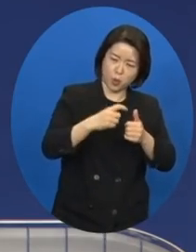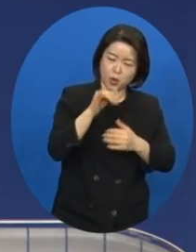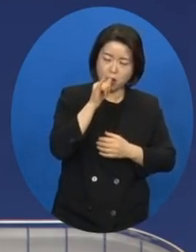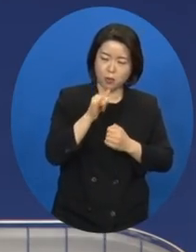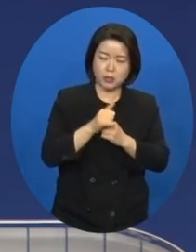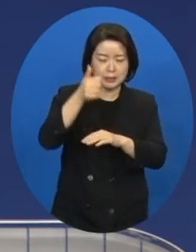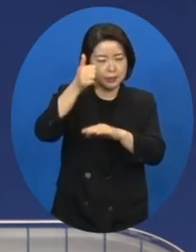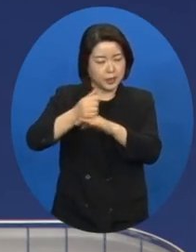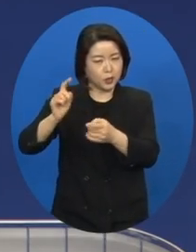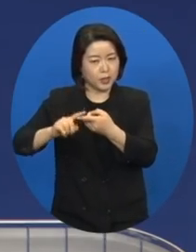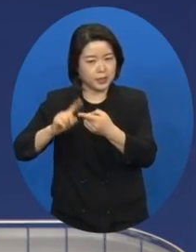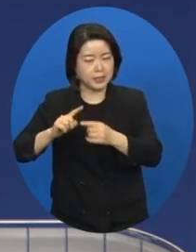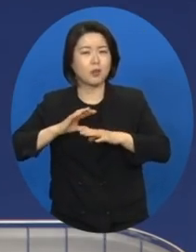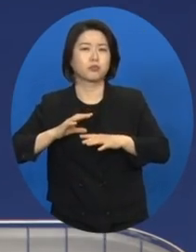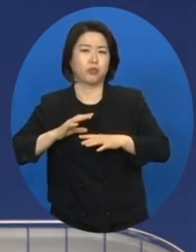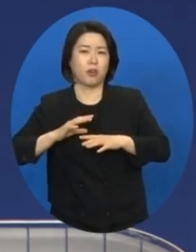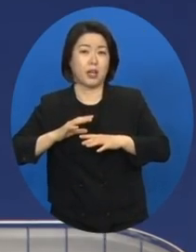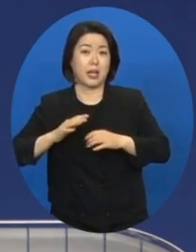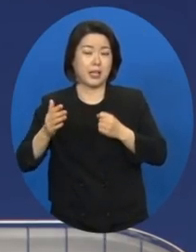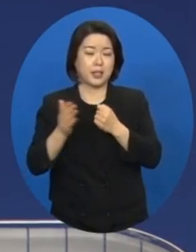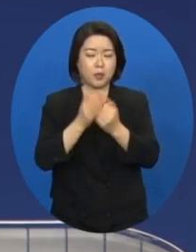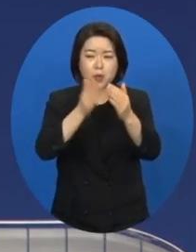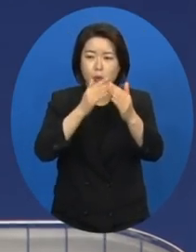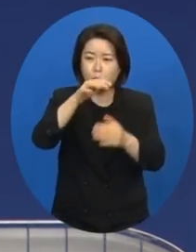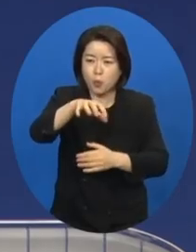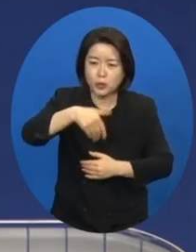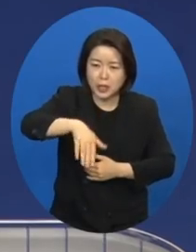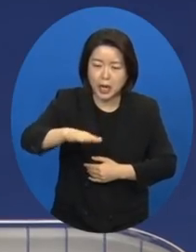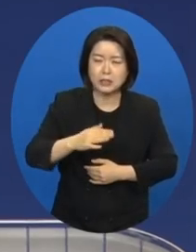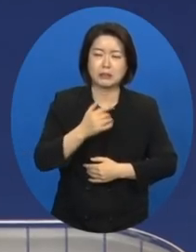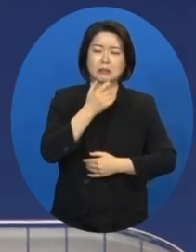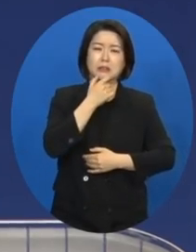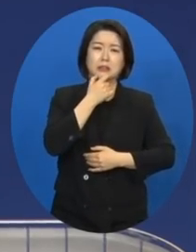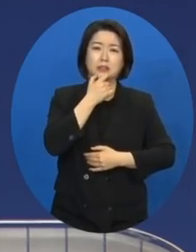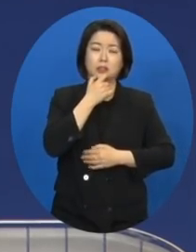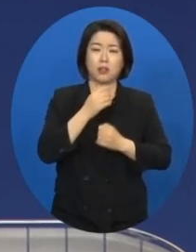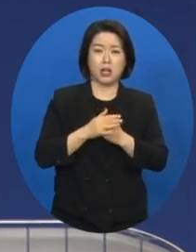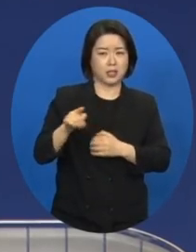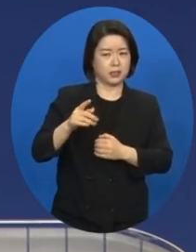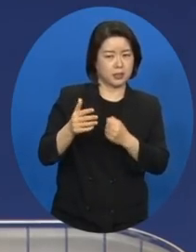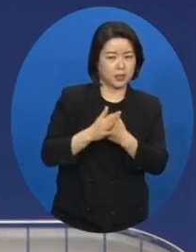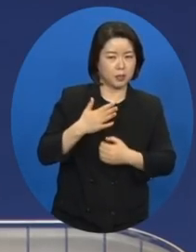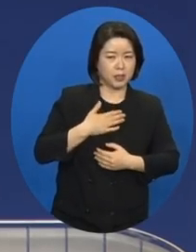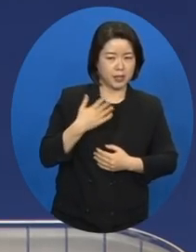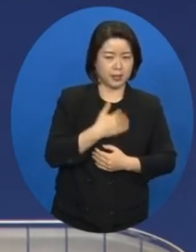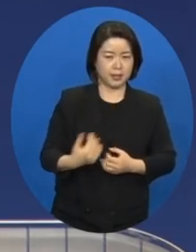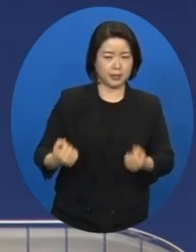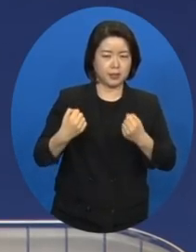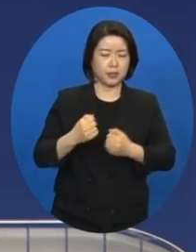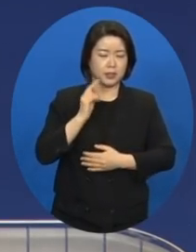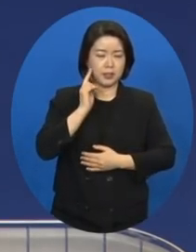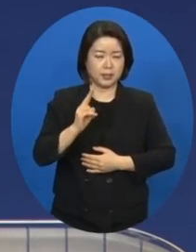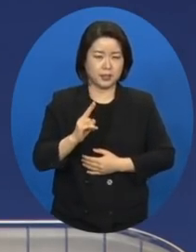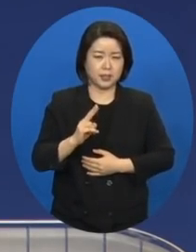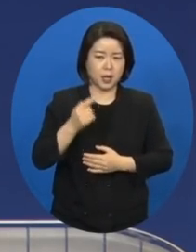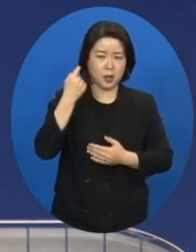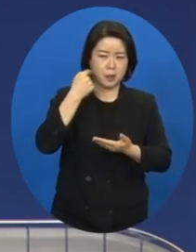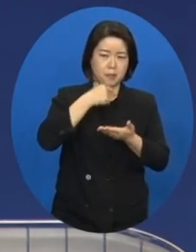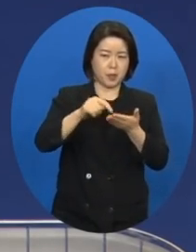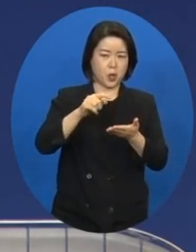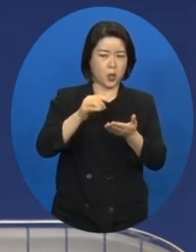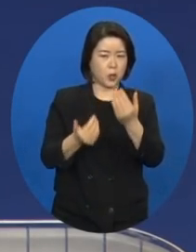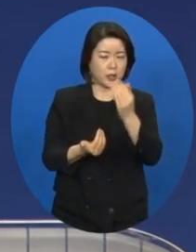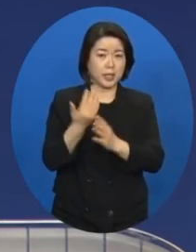거죠. 그래서 공공장소에 가기를 꺼려하고 그것 때문에 내가 어떤 건강에 어떤 심각한 해를 끼치지